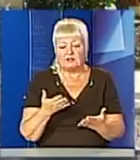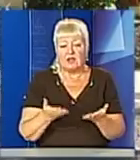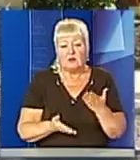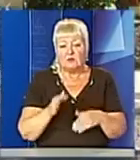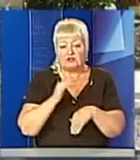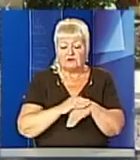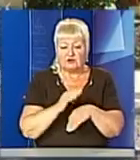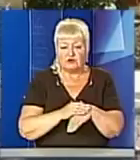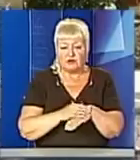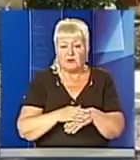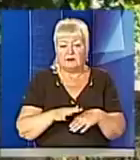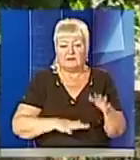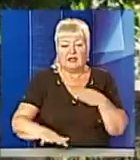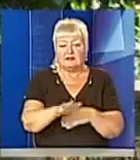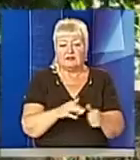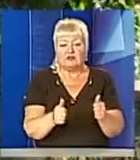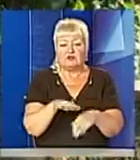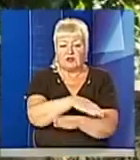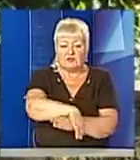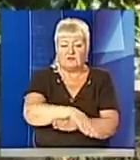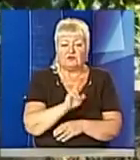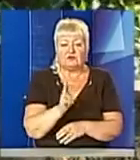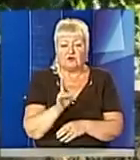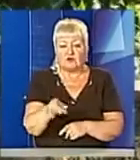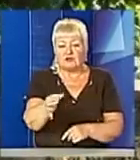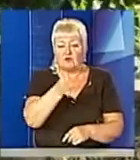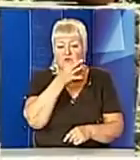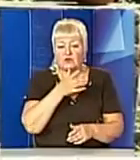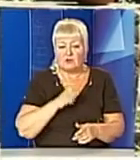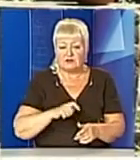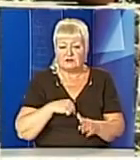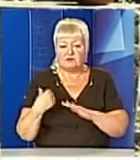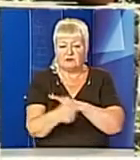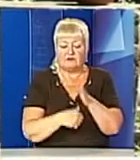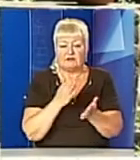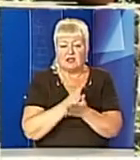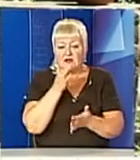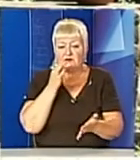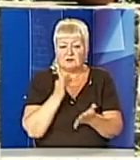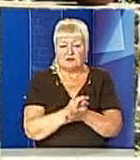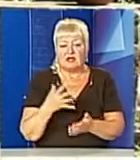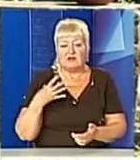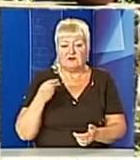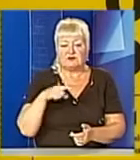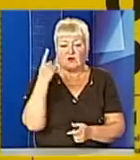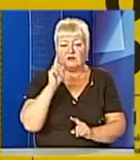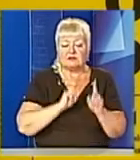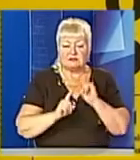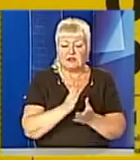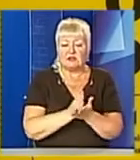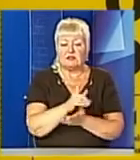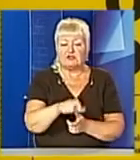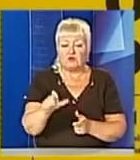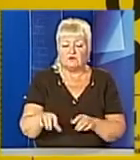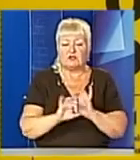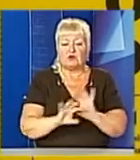вечорами? Приміщення та територія на вулиці Короленка, яку вподобали собі волоцюги, перебуває на балансі Львівської обласної ради. Чиновники розповідають,